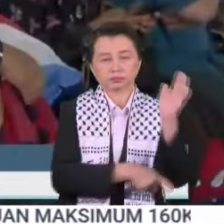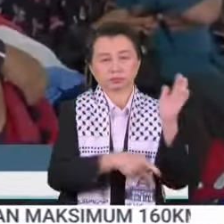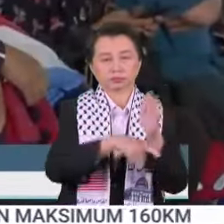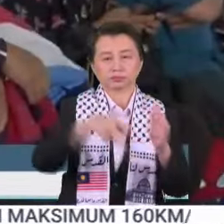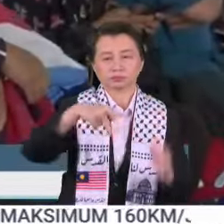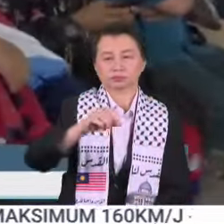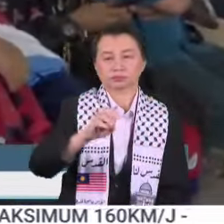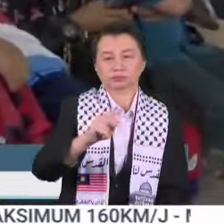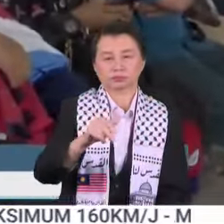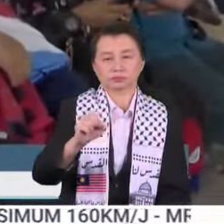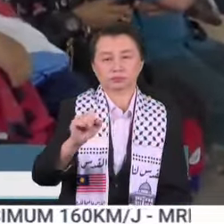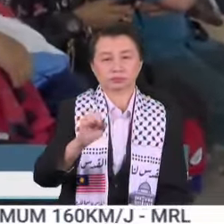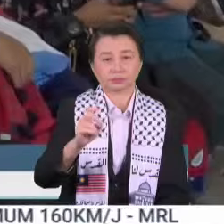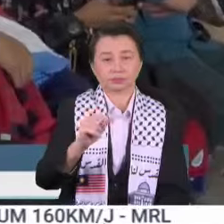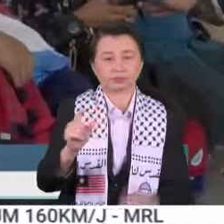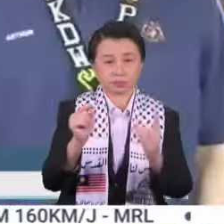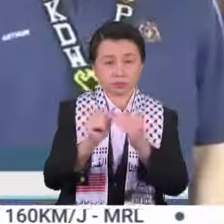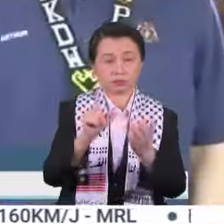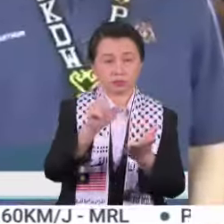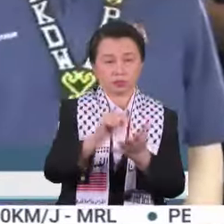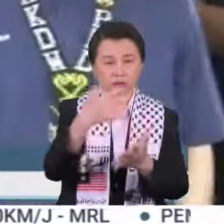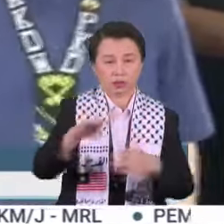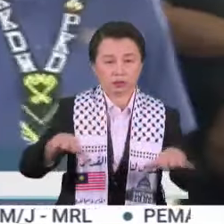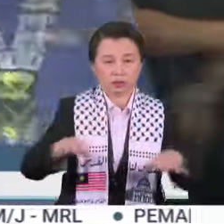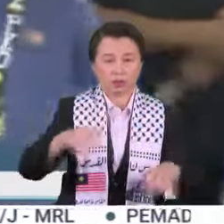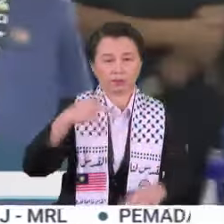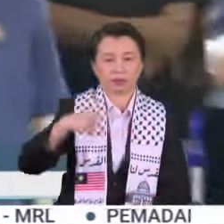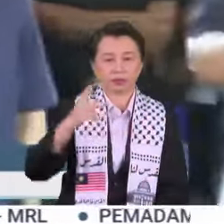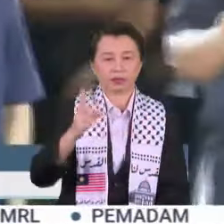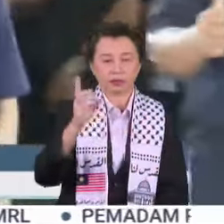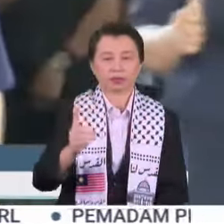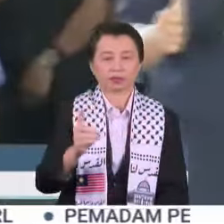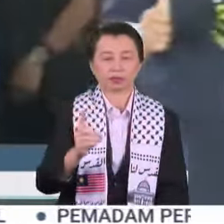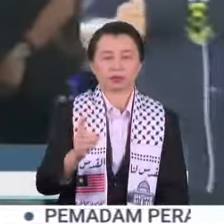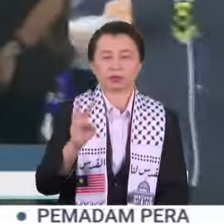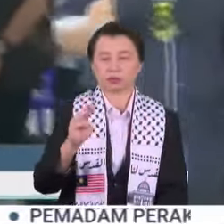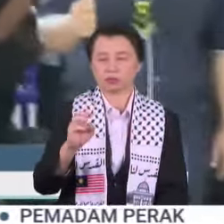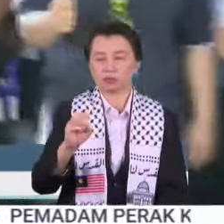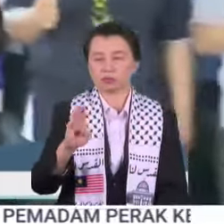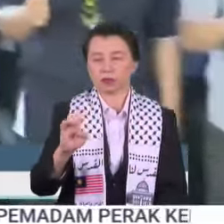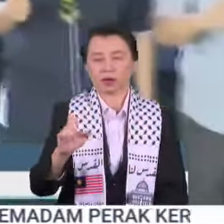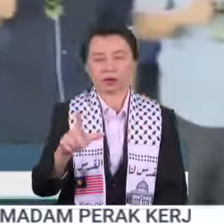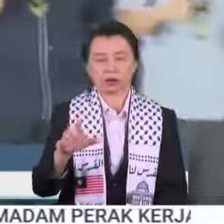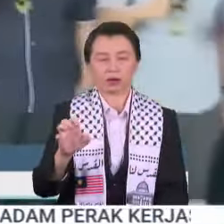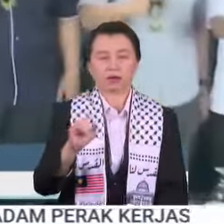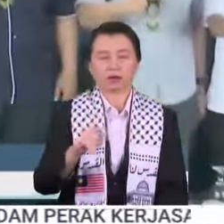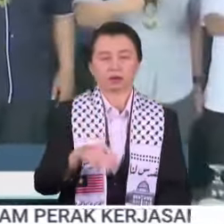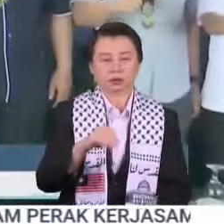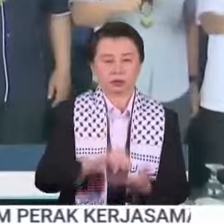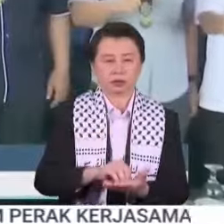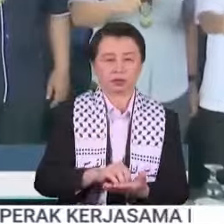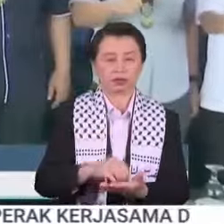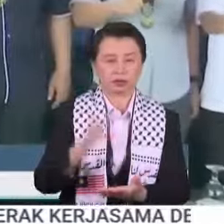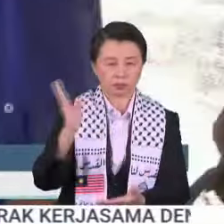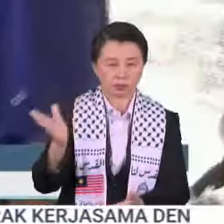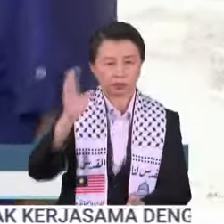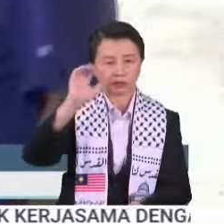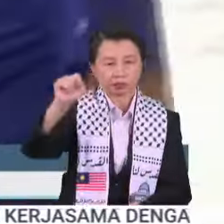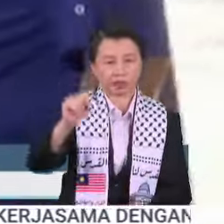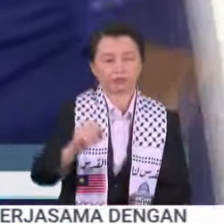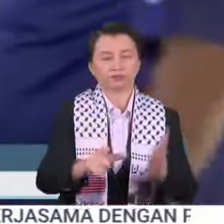Pensiangan ditemui media selepas merasmikan program PKD Mobile 2023 di Nabawan. Sementara itu,